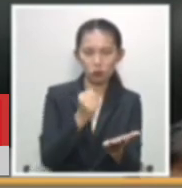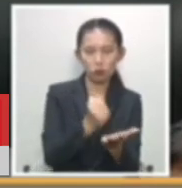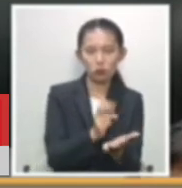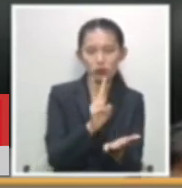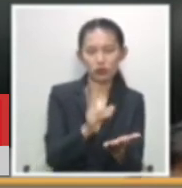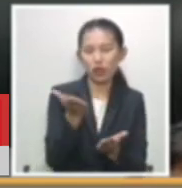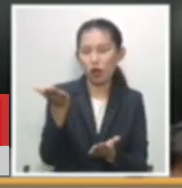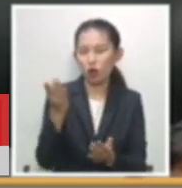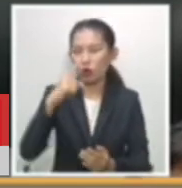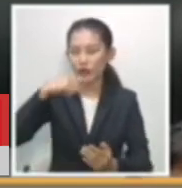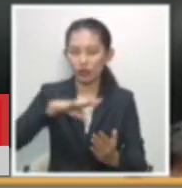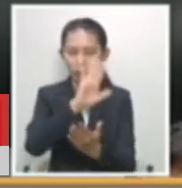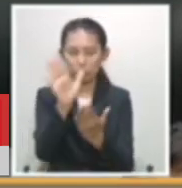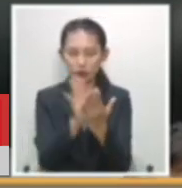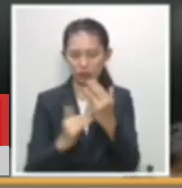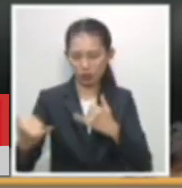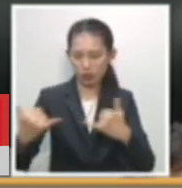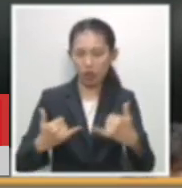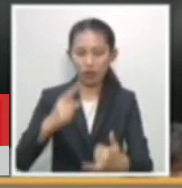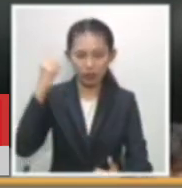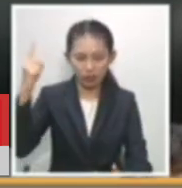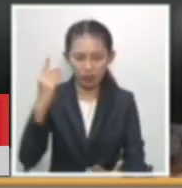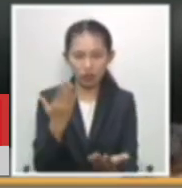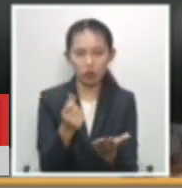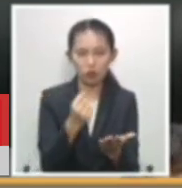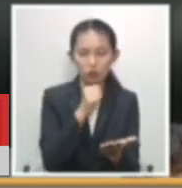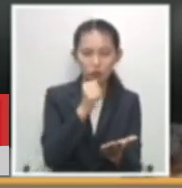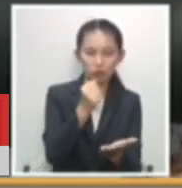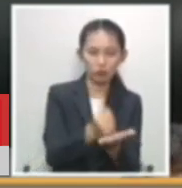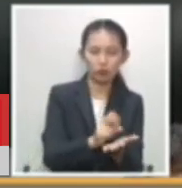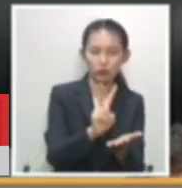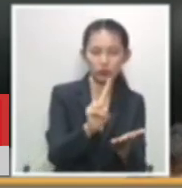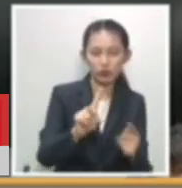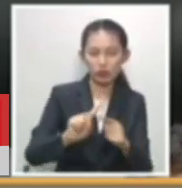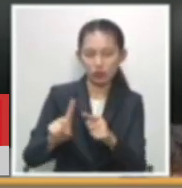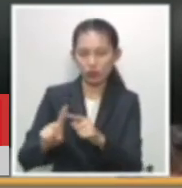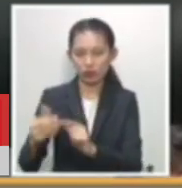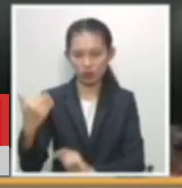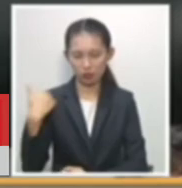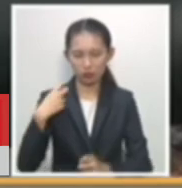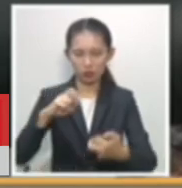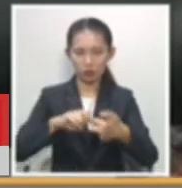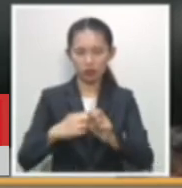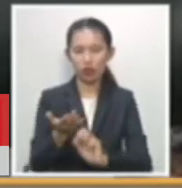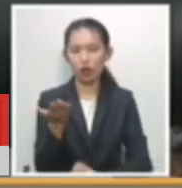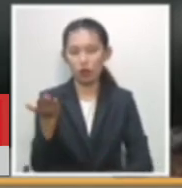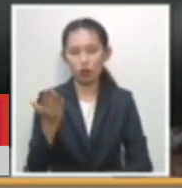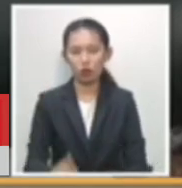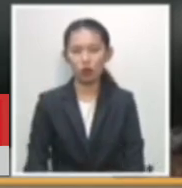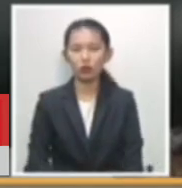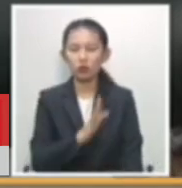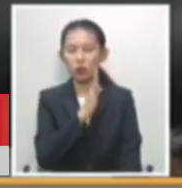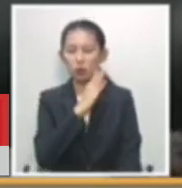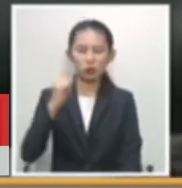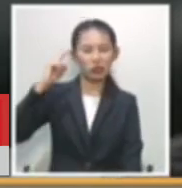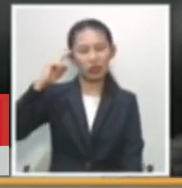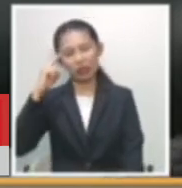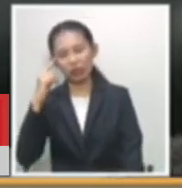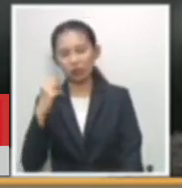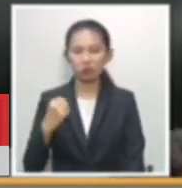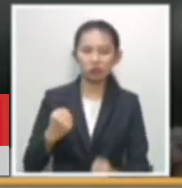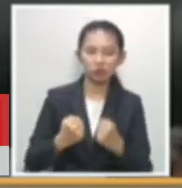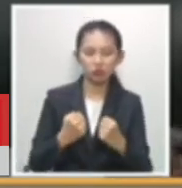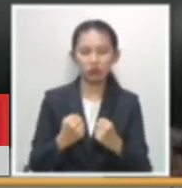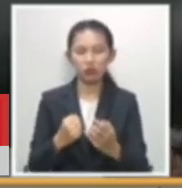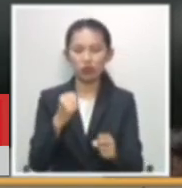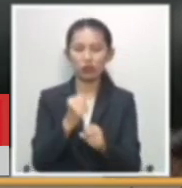ถ้าท่านมีปัญหาหรือว่ากังวลใจเรื่องความมั่นคงท่านสามารถใช้วีซ่าหลายแบบได้นะ